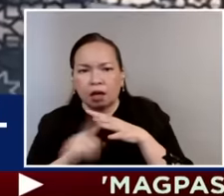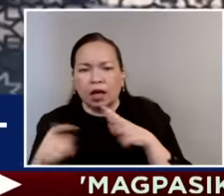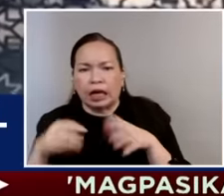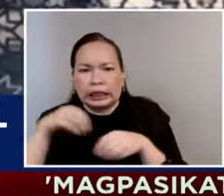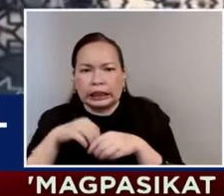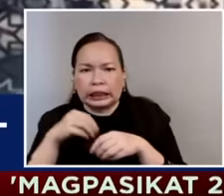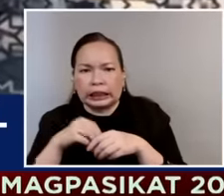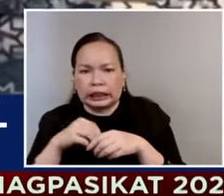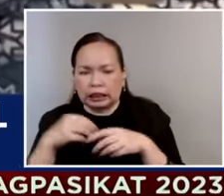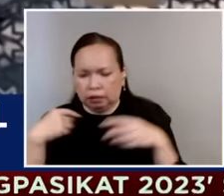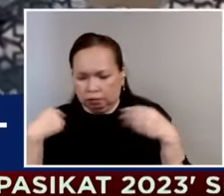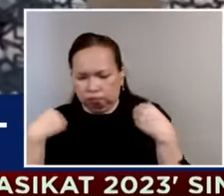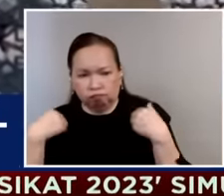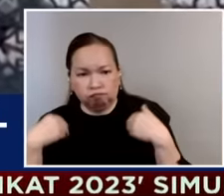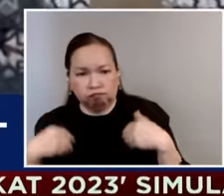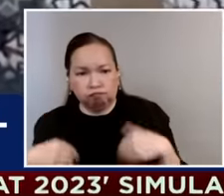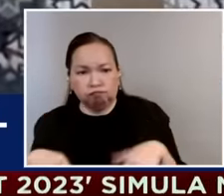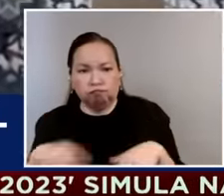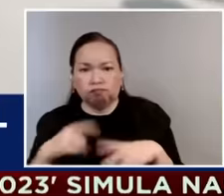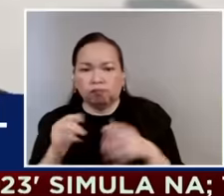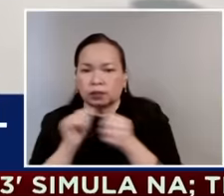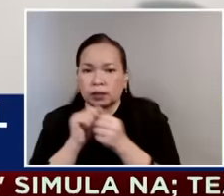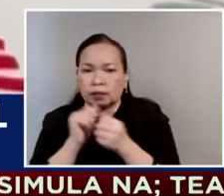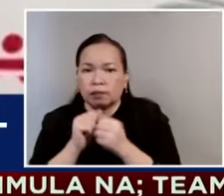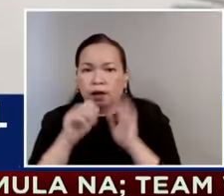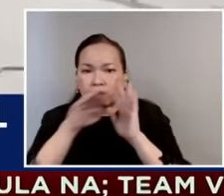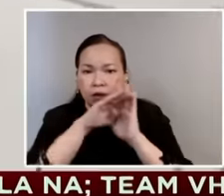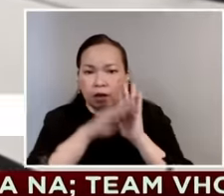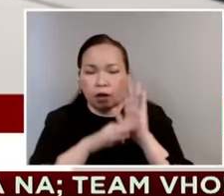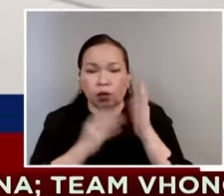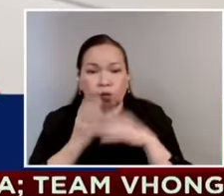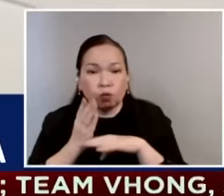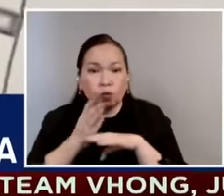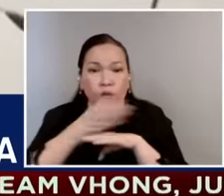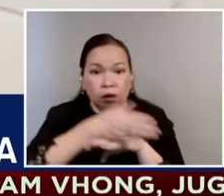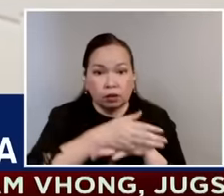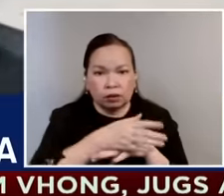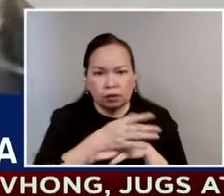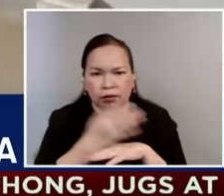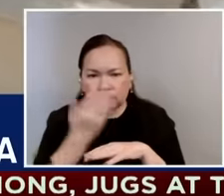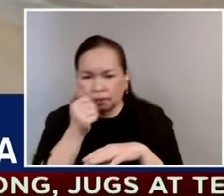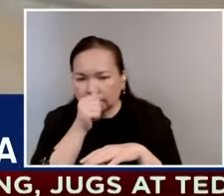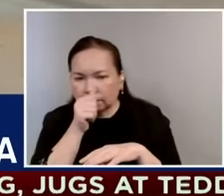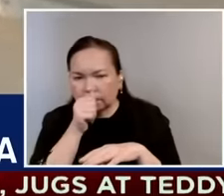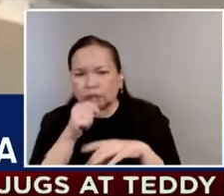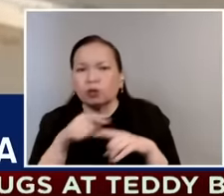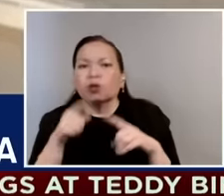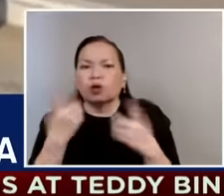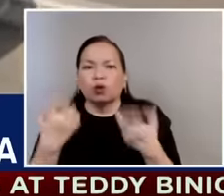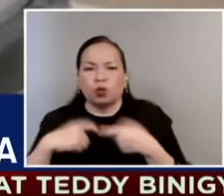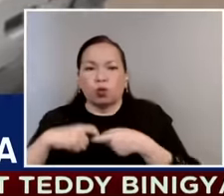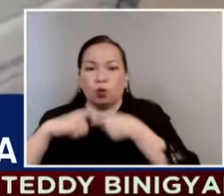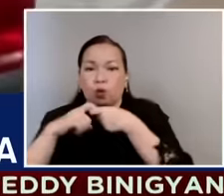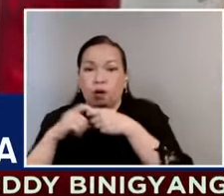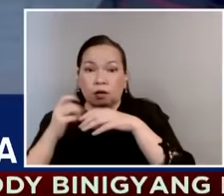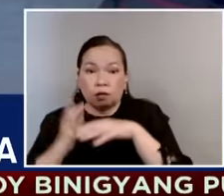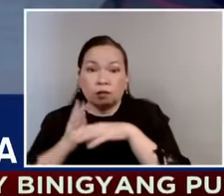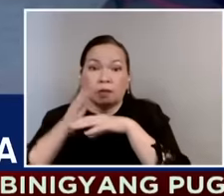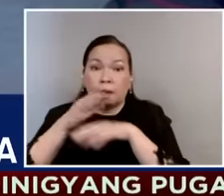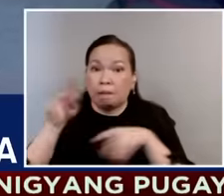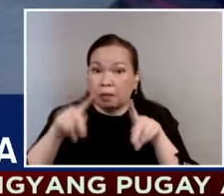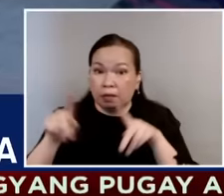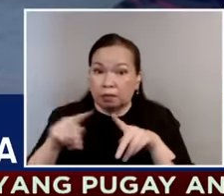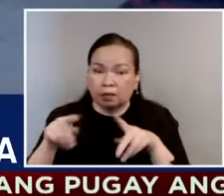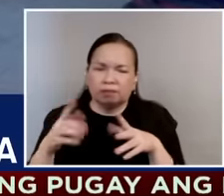sa listahan ng mga lumilikas sa Rafah Crossing. Dahil dito, sinuspindi muna ang pagpapatawid ng mga tao sa border.